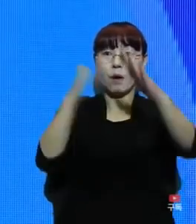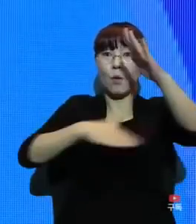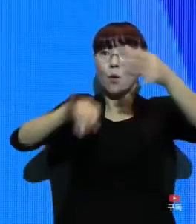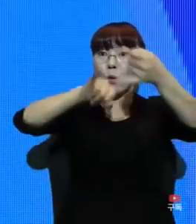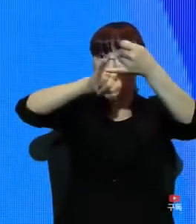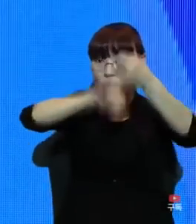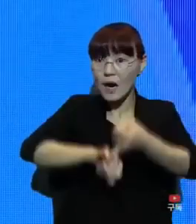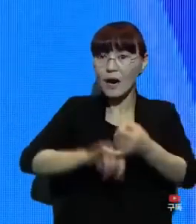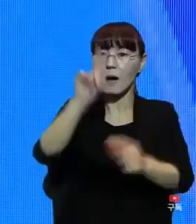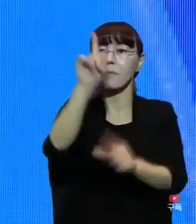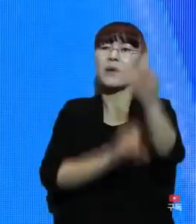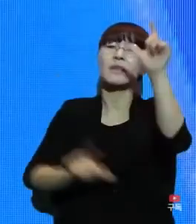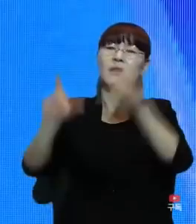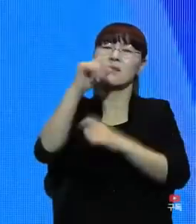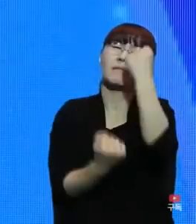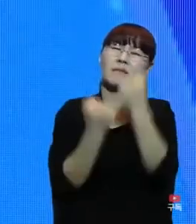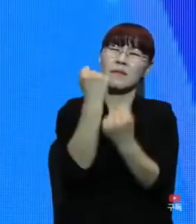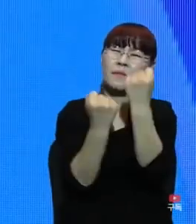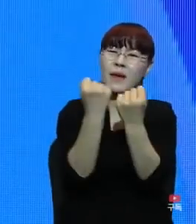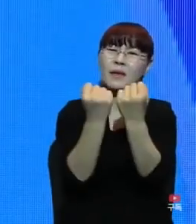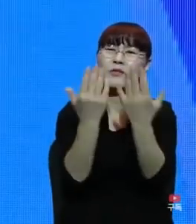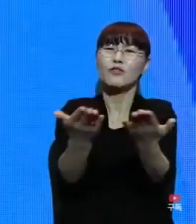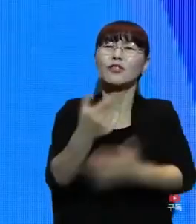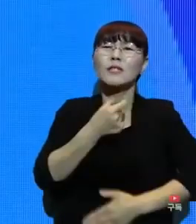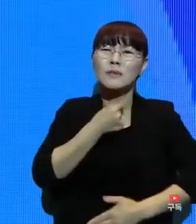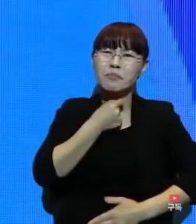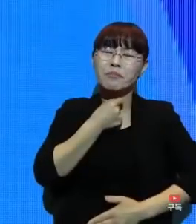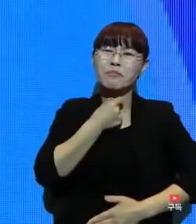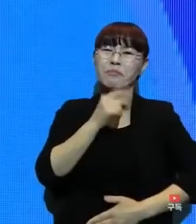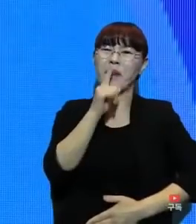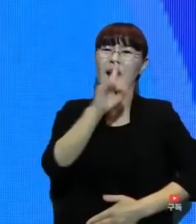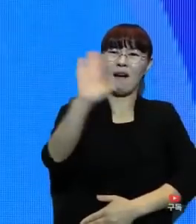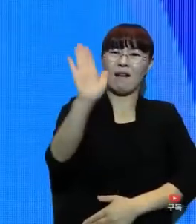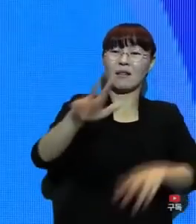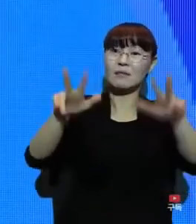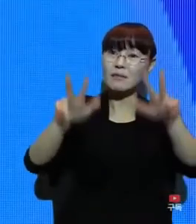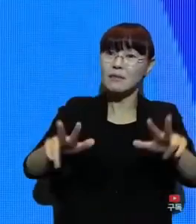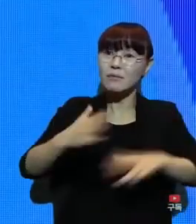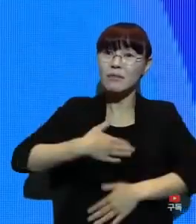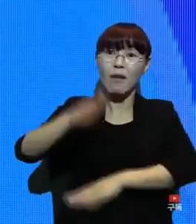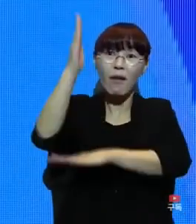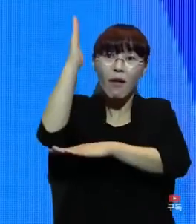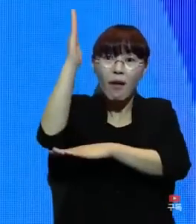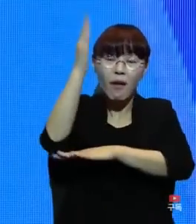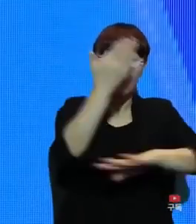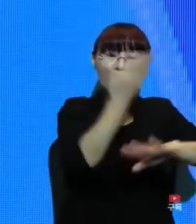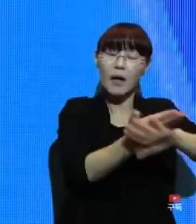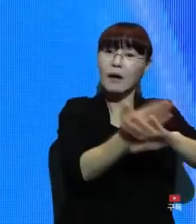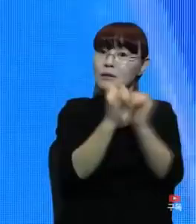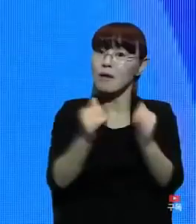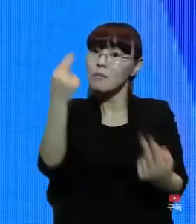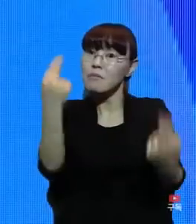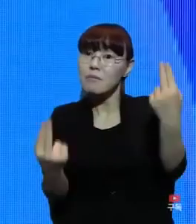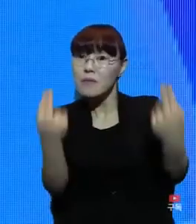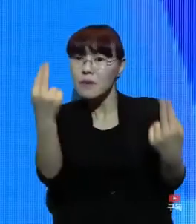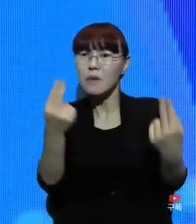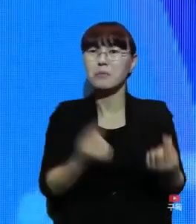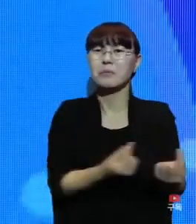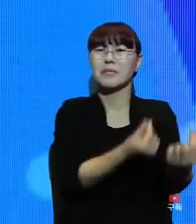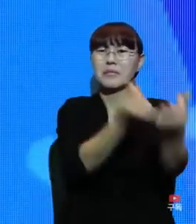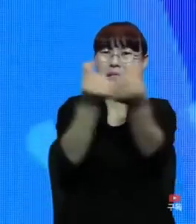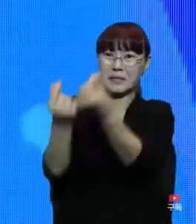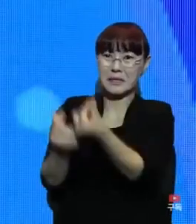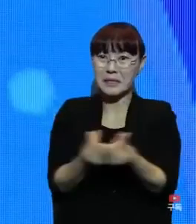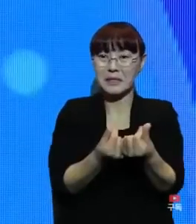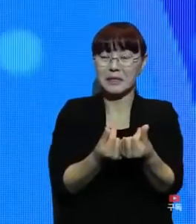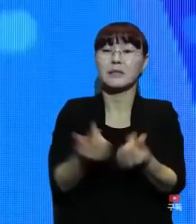말씀 드리고 싶지만 생략하겠습니다 지금까 에 들어보니까 다른 후보들의 공약이 제가 하고자 하는 것도 다 똑같아요